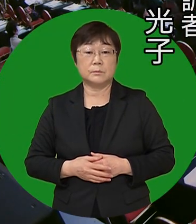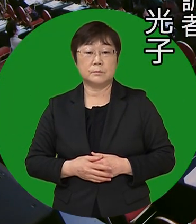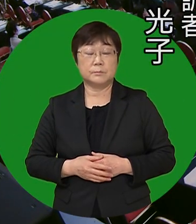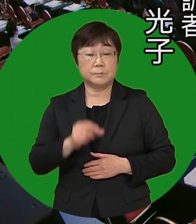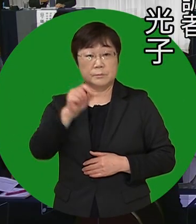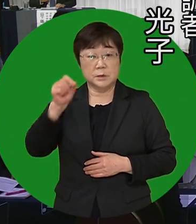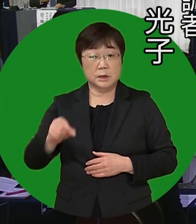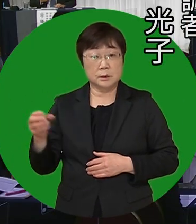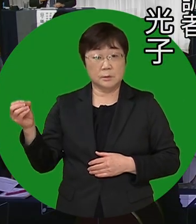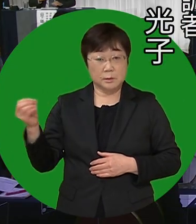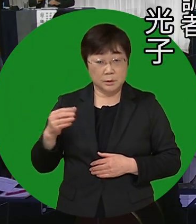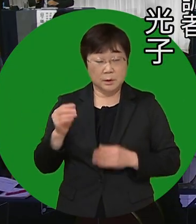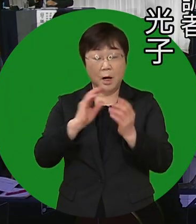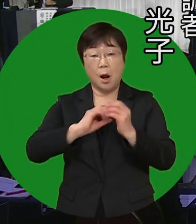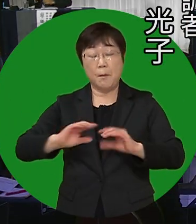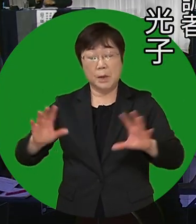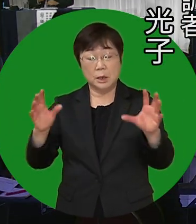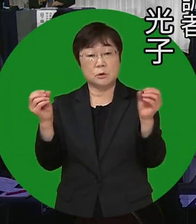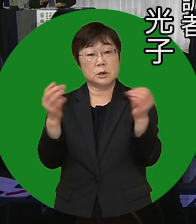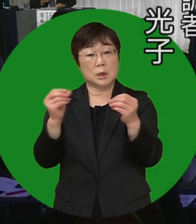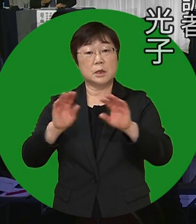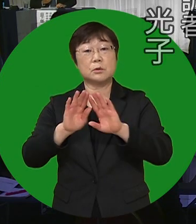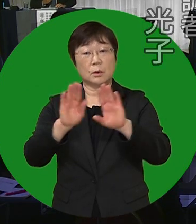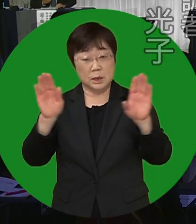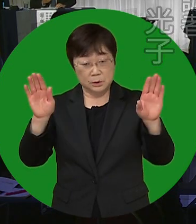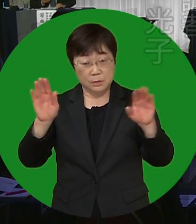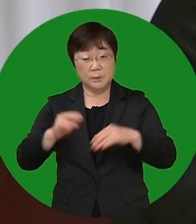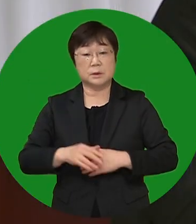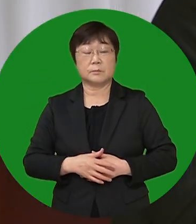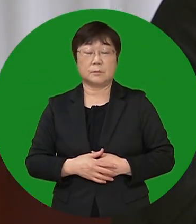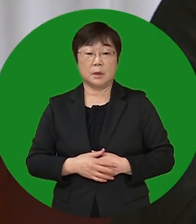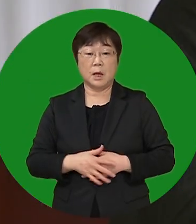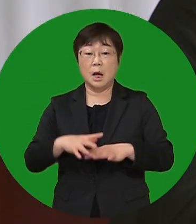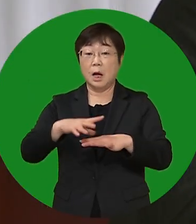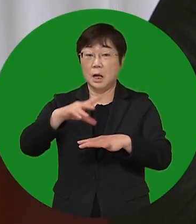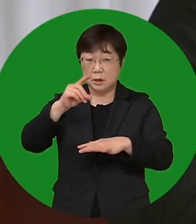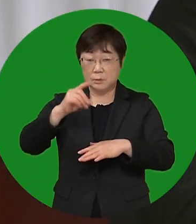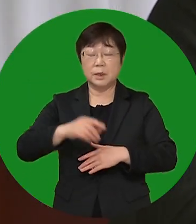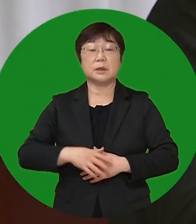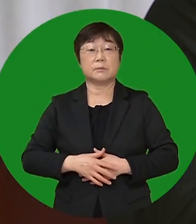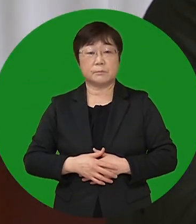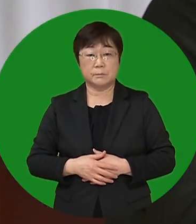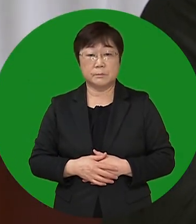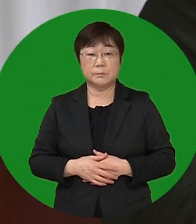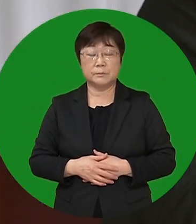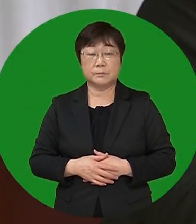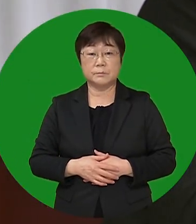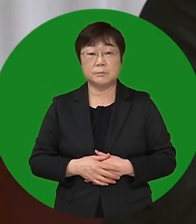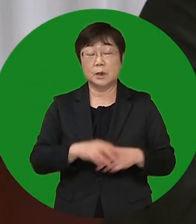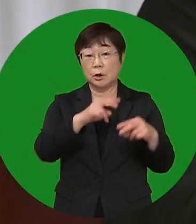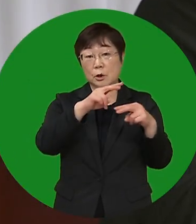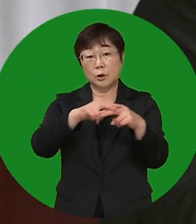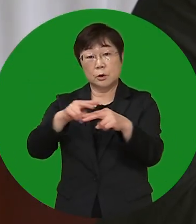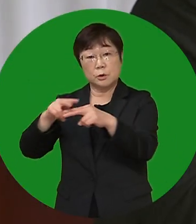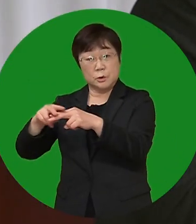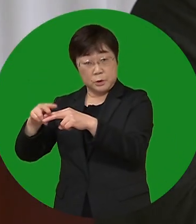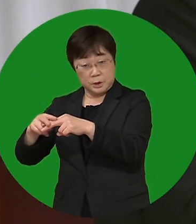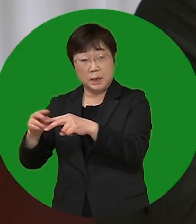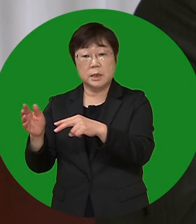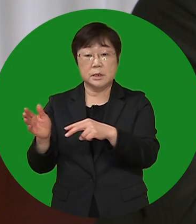それではですねパネルディスカッションで貼りたいと思います a まずですね最初にそれぞれのです